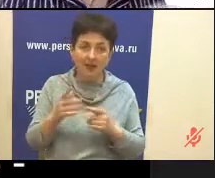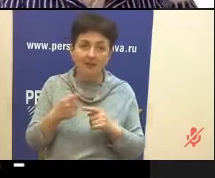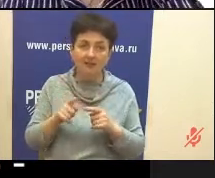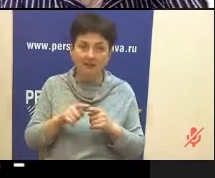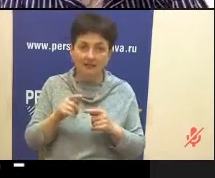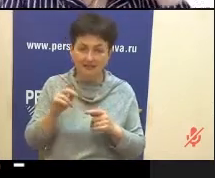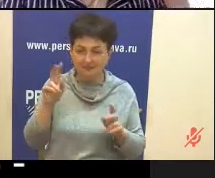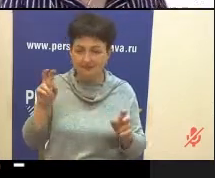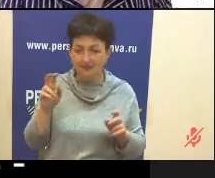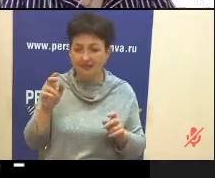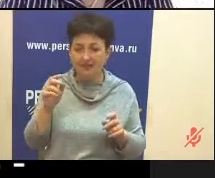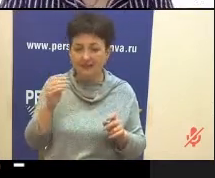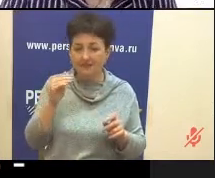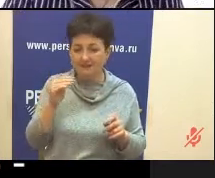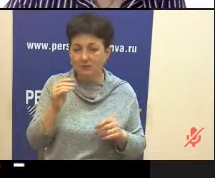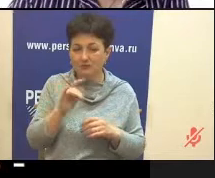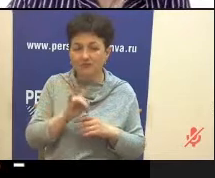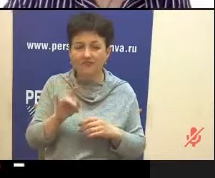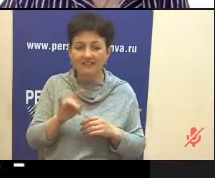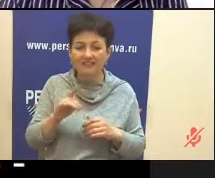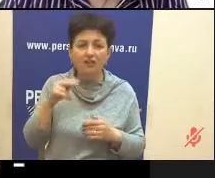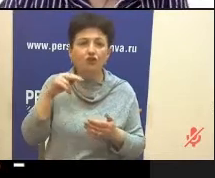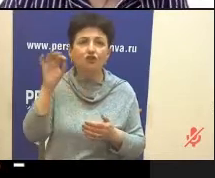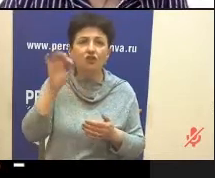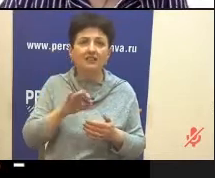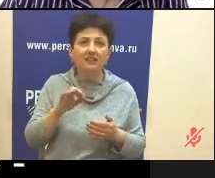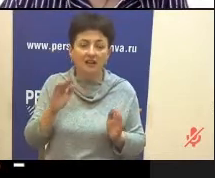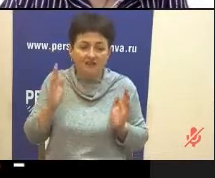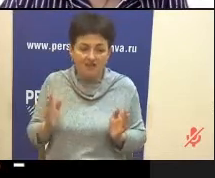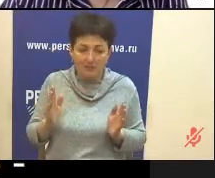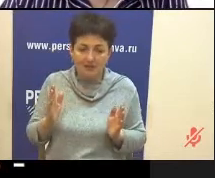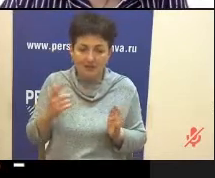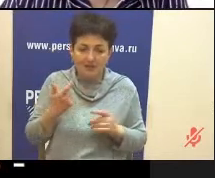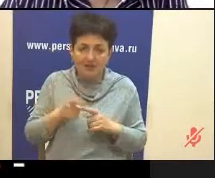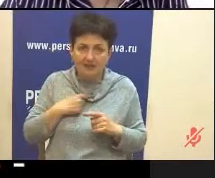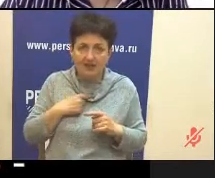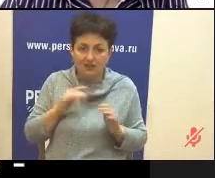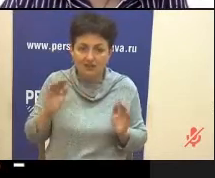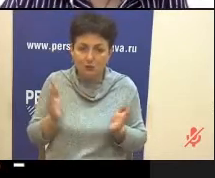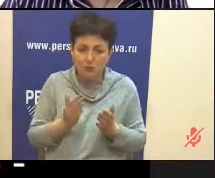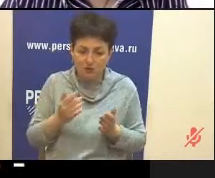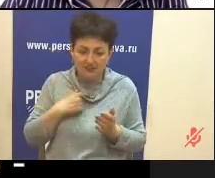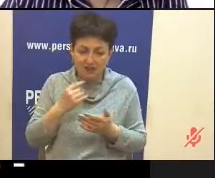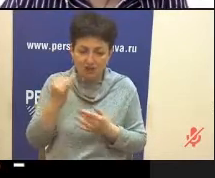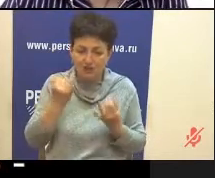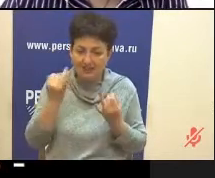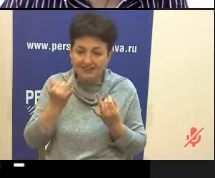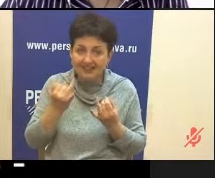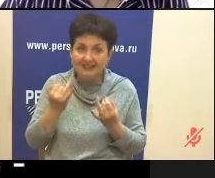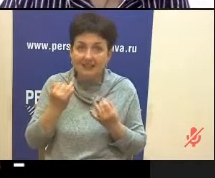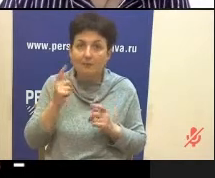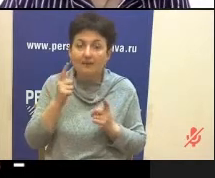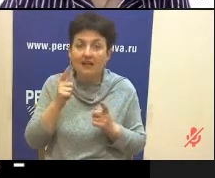что бесплатность, как правило, это фикция. Это то, что часто ставит нас в определенные рамки, очень сильно суживает наш